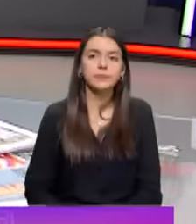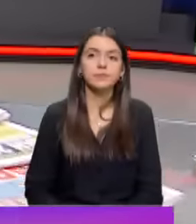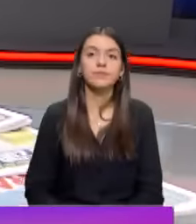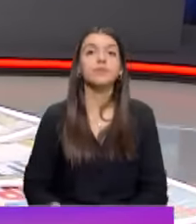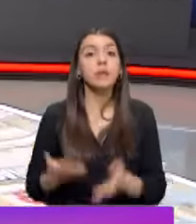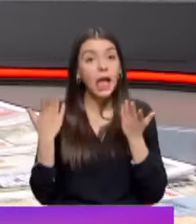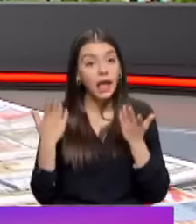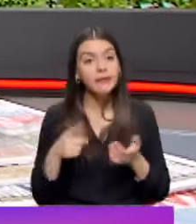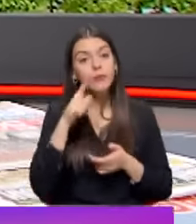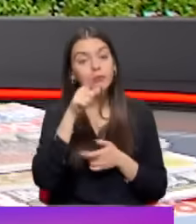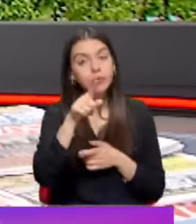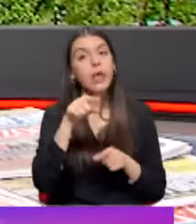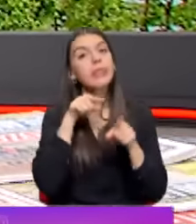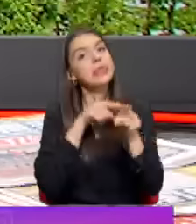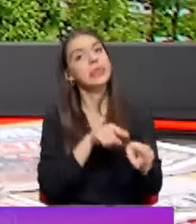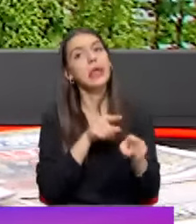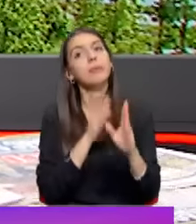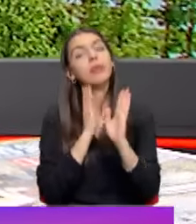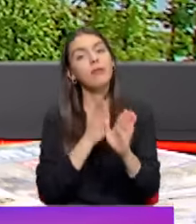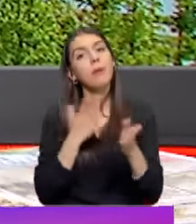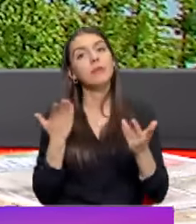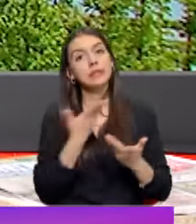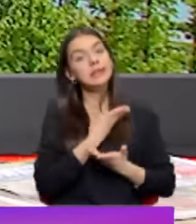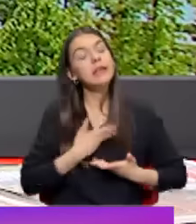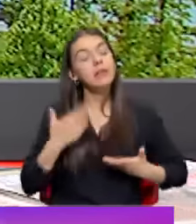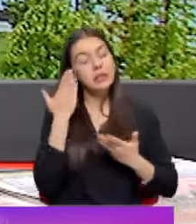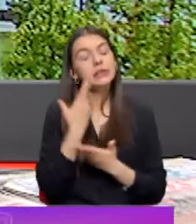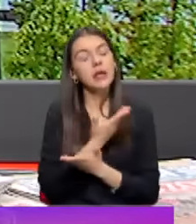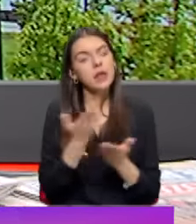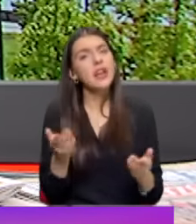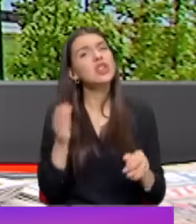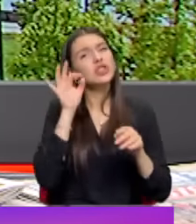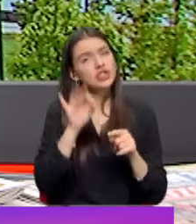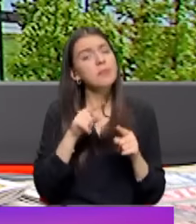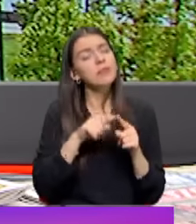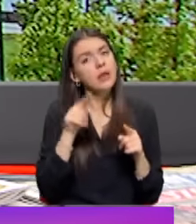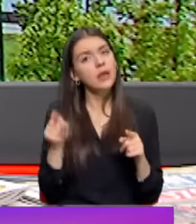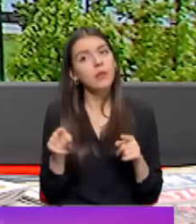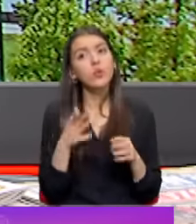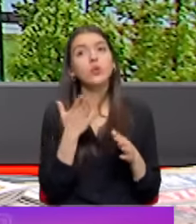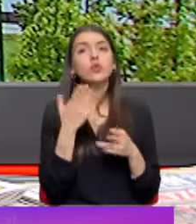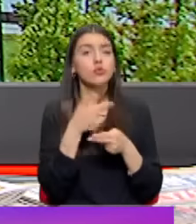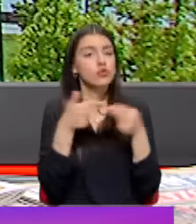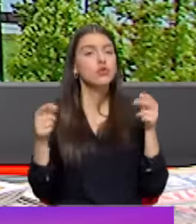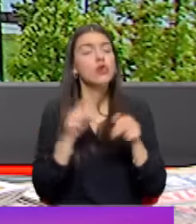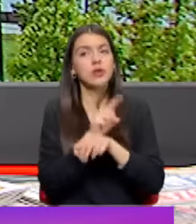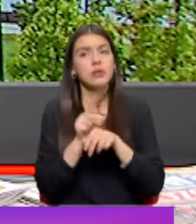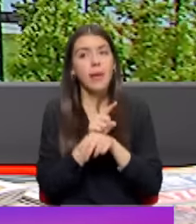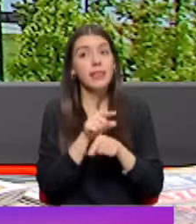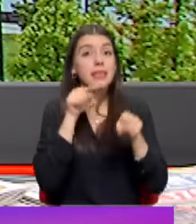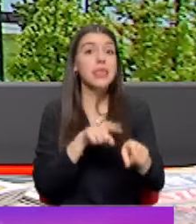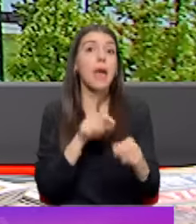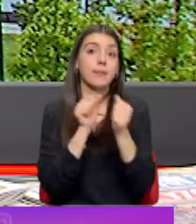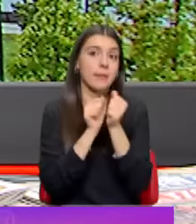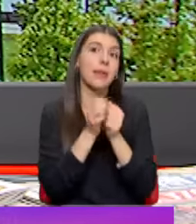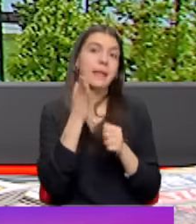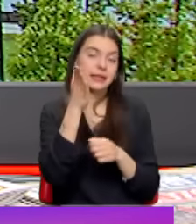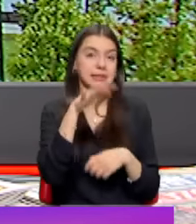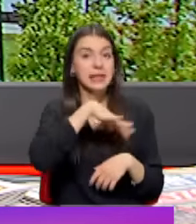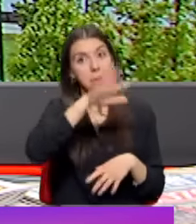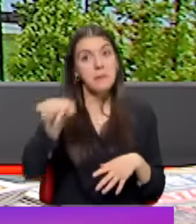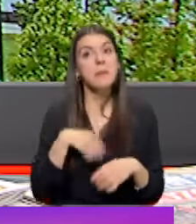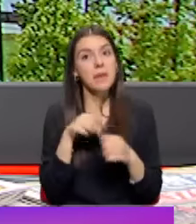Evet, burayı da takibi sürdüreceğiz sevgili izleyenler. Şimdi ise uzun süredir takibini sürdürdüğümüz, sizinle birlikte hep